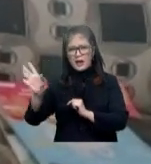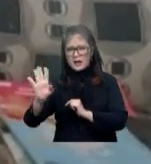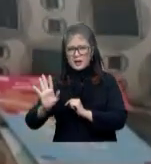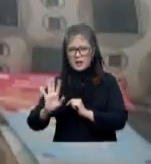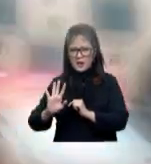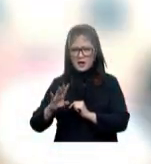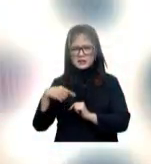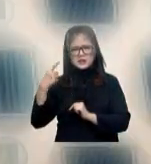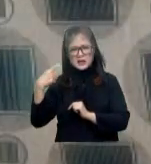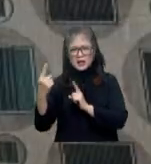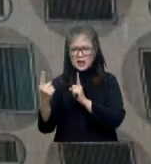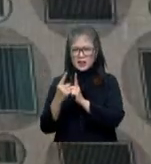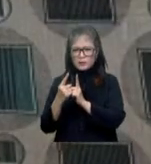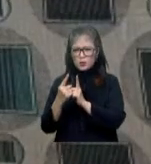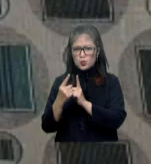sekitar